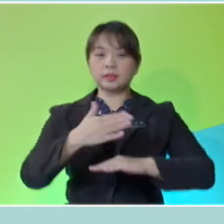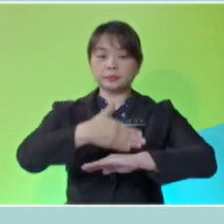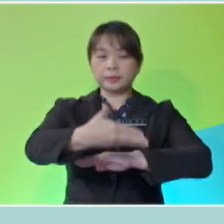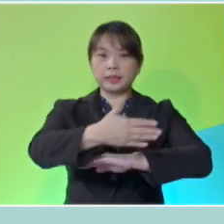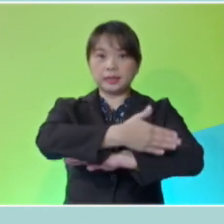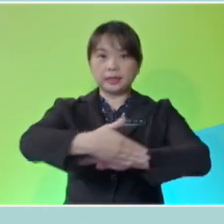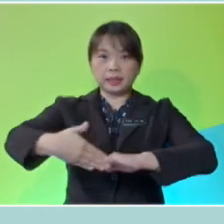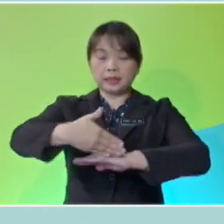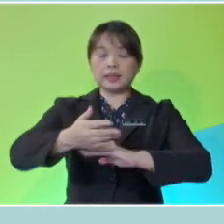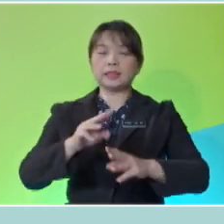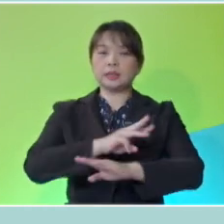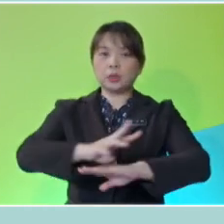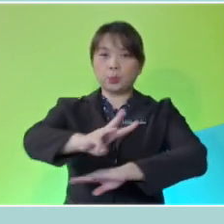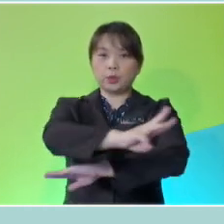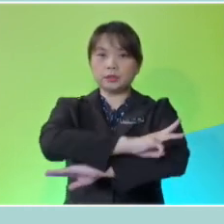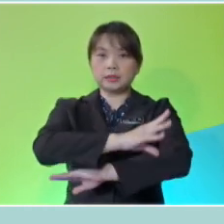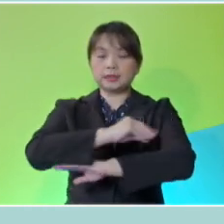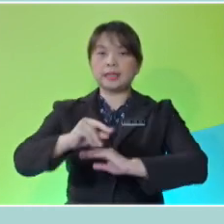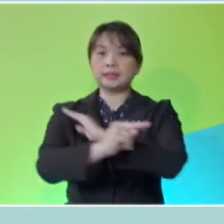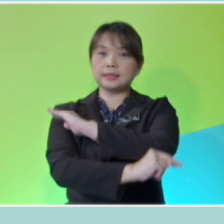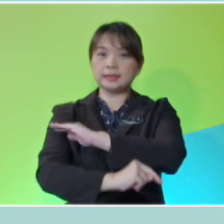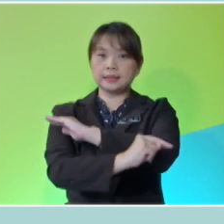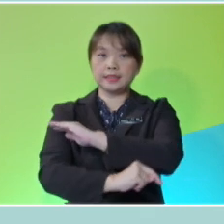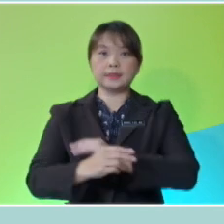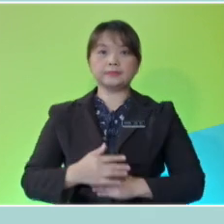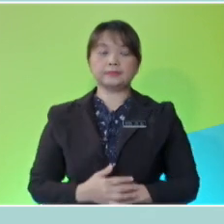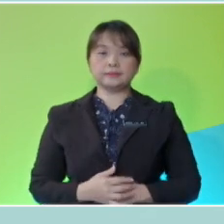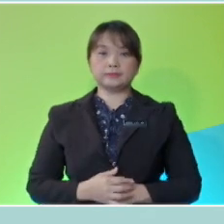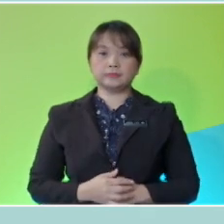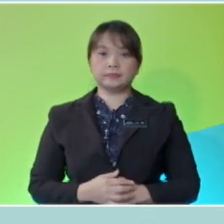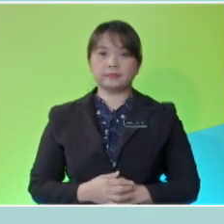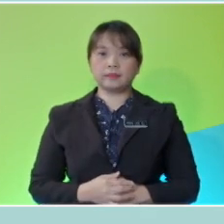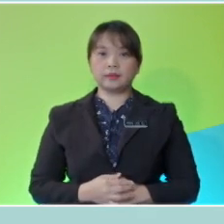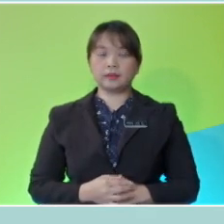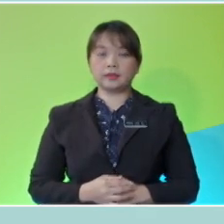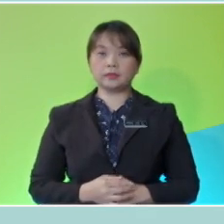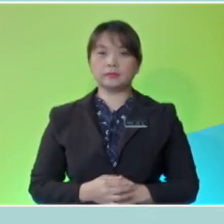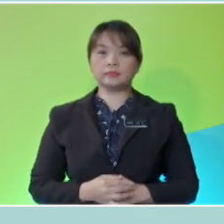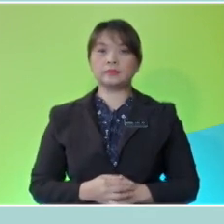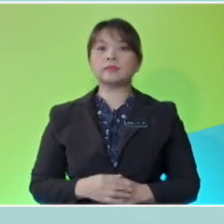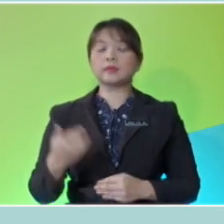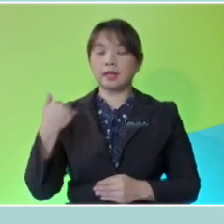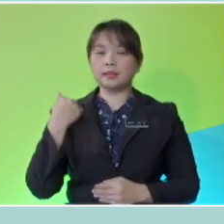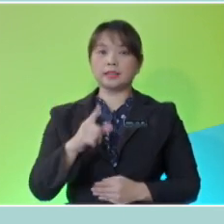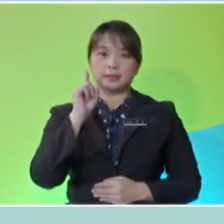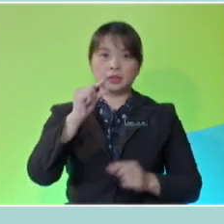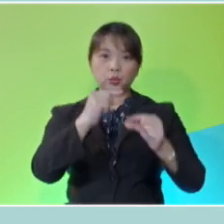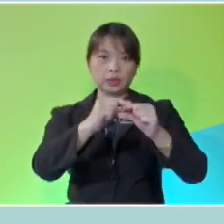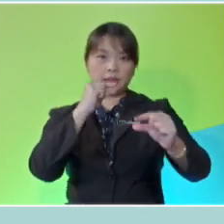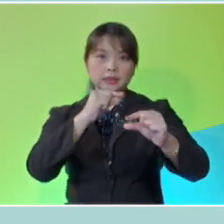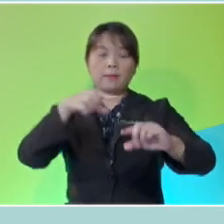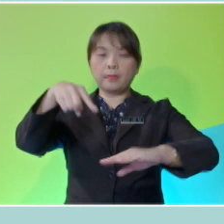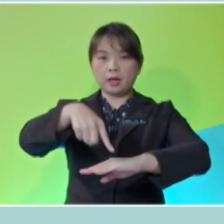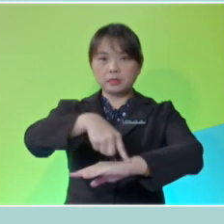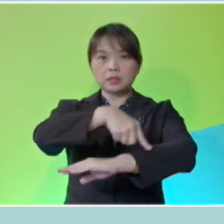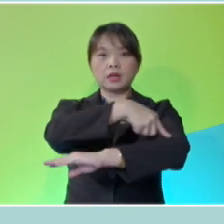daerah jadi semua ini di dalam peta kita menggunakan simbol garis San yang bermaksud satu garis San panjanglah sama ada garisan